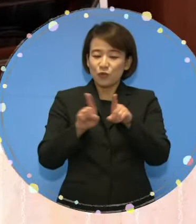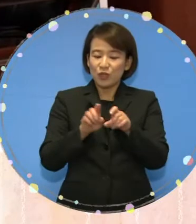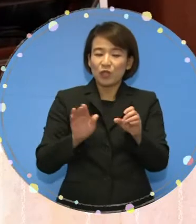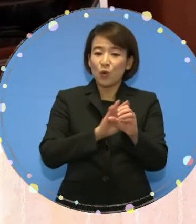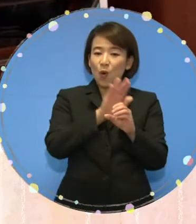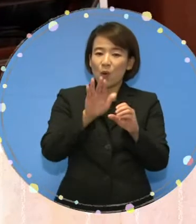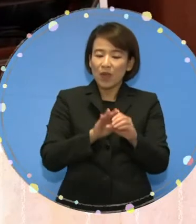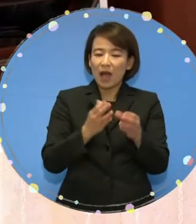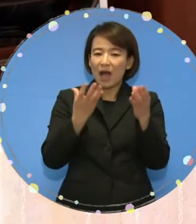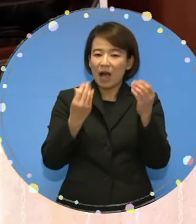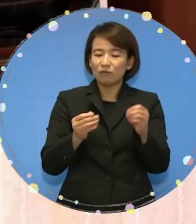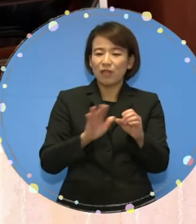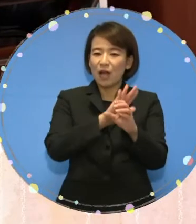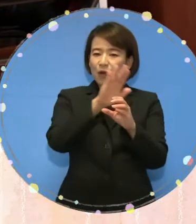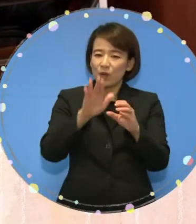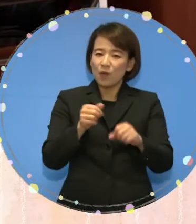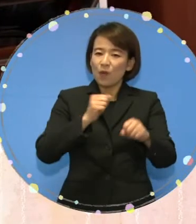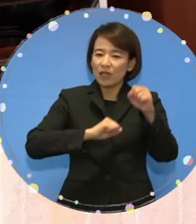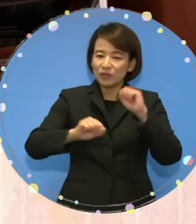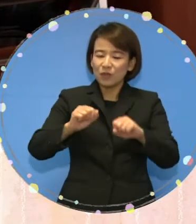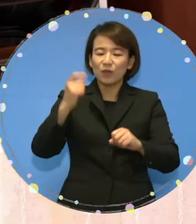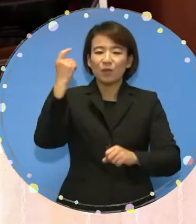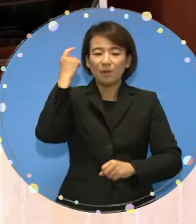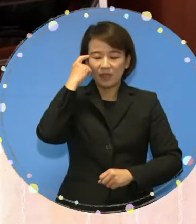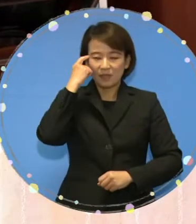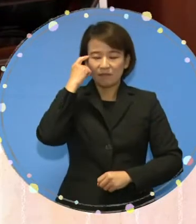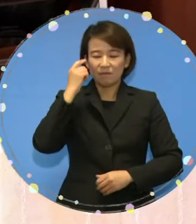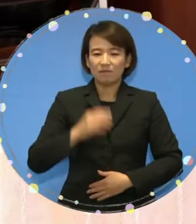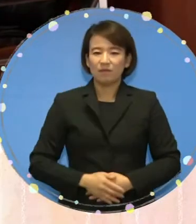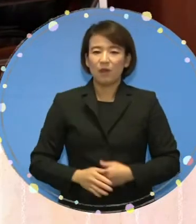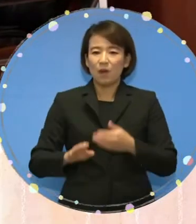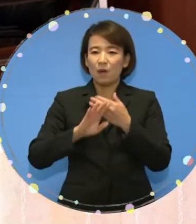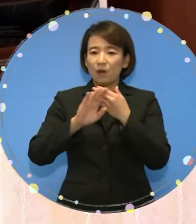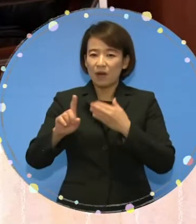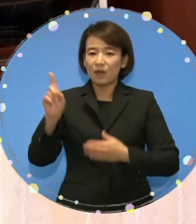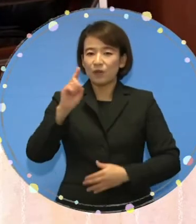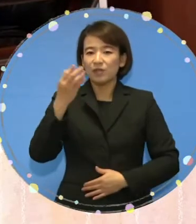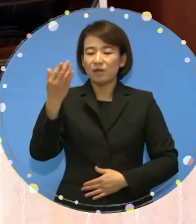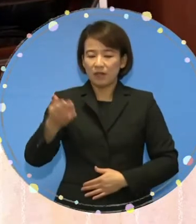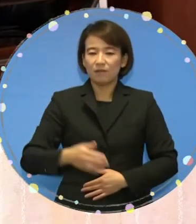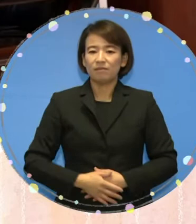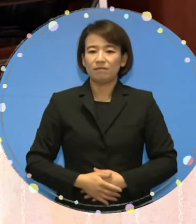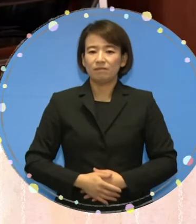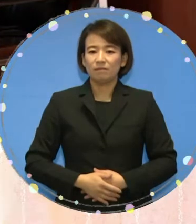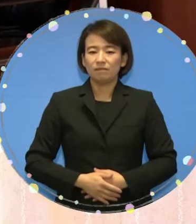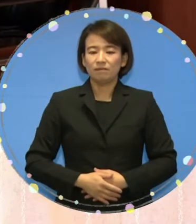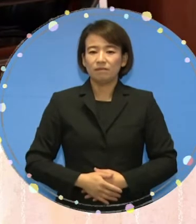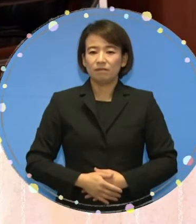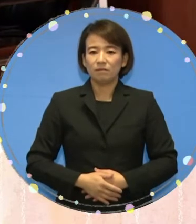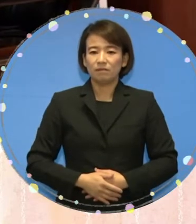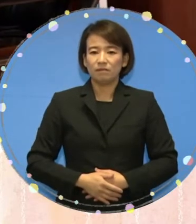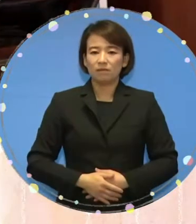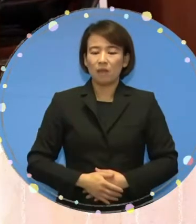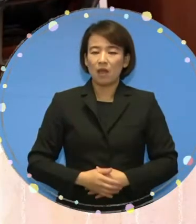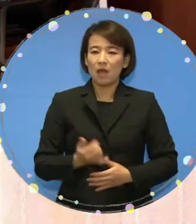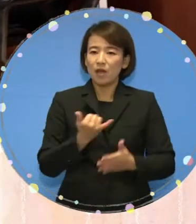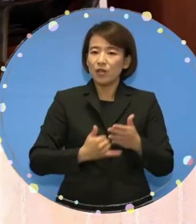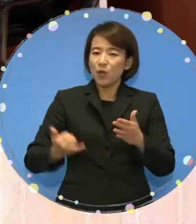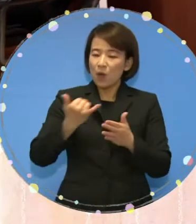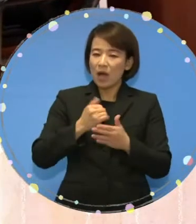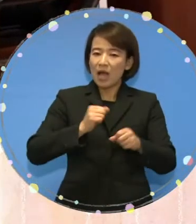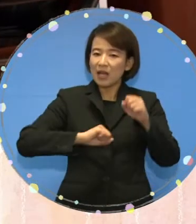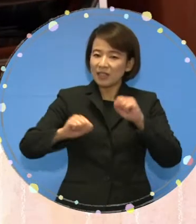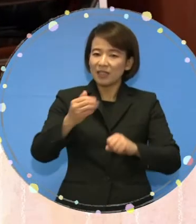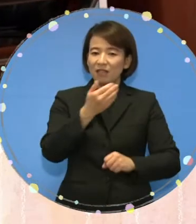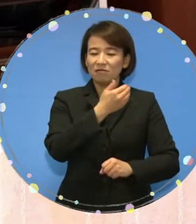after コーナーを見据えた取り組みですね他にはどのような取り組みがありましたか肺障害活躍の街